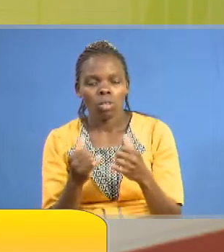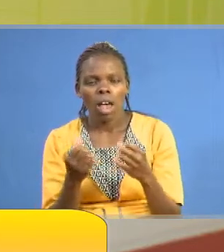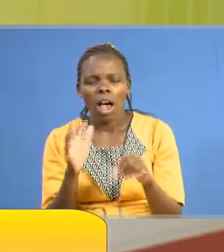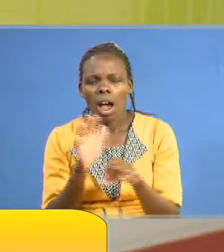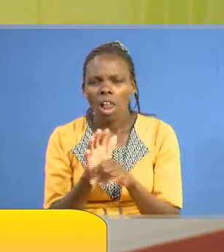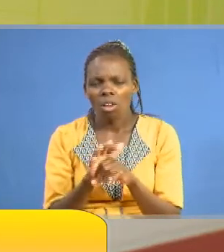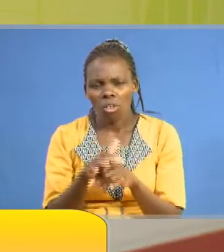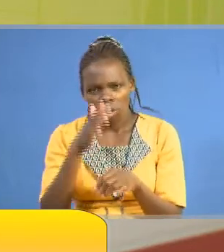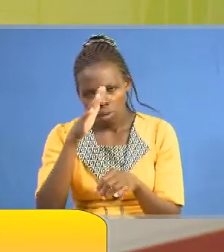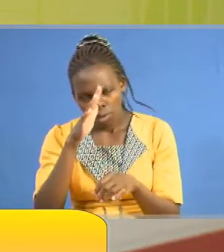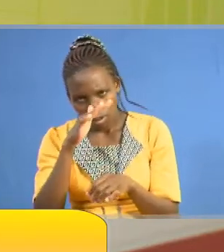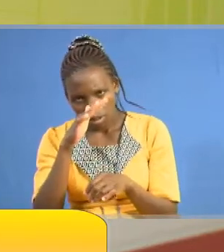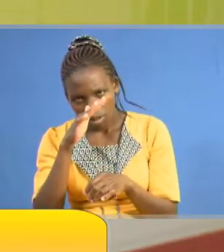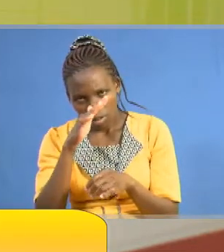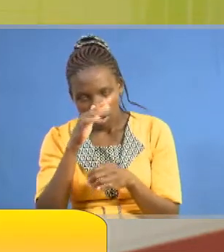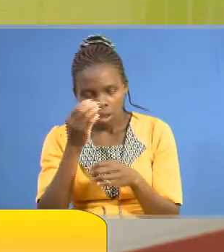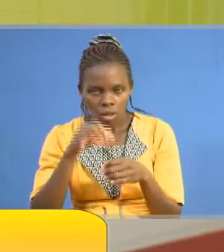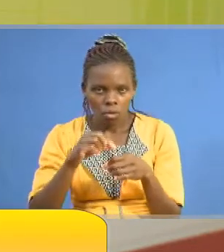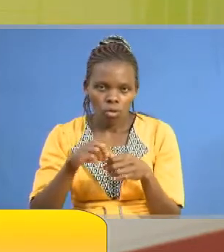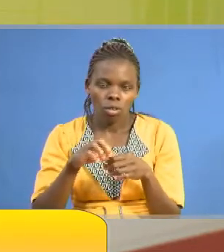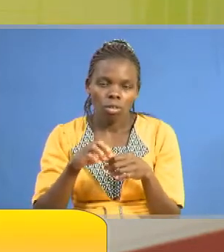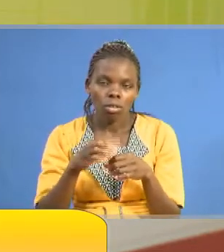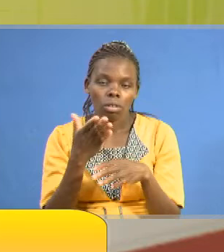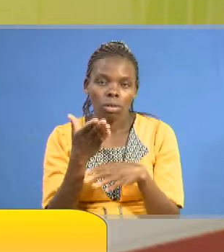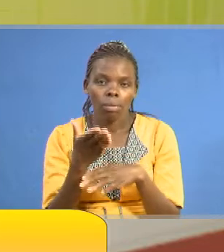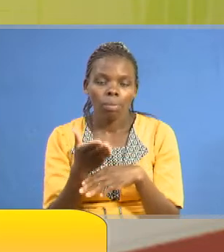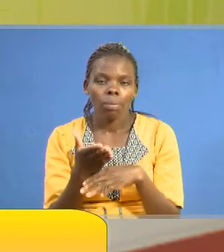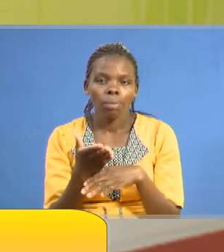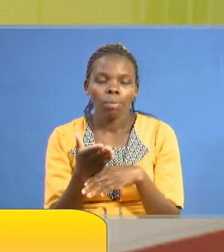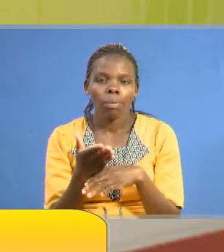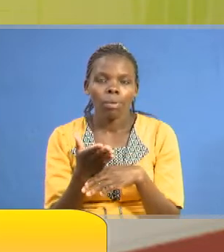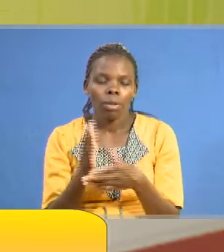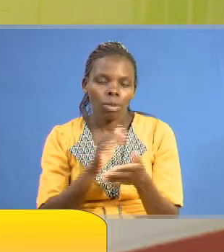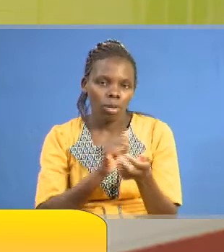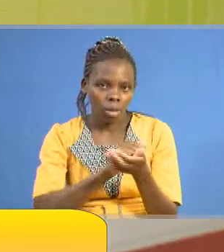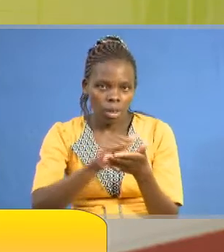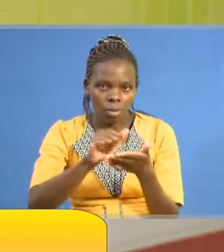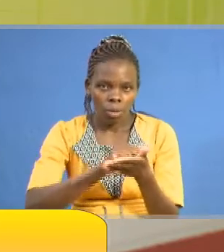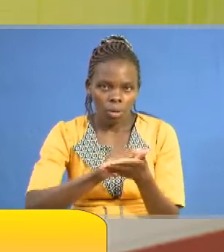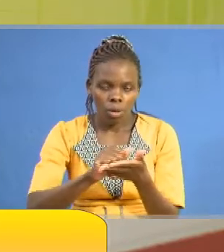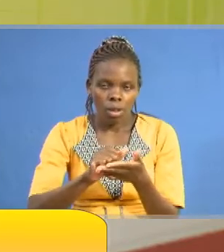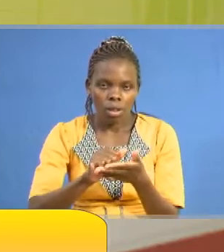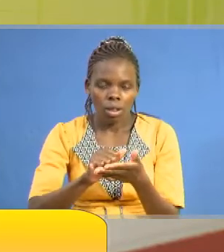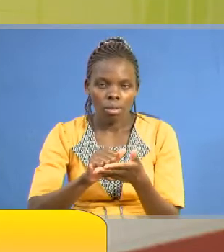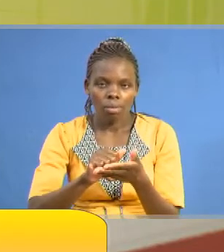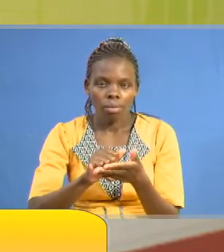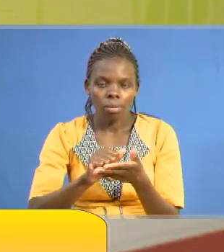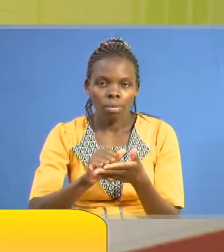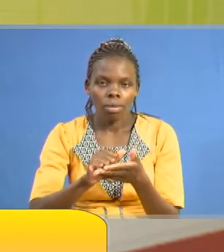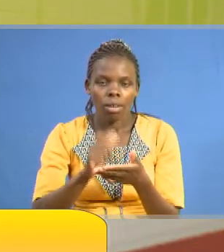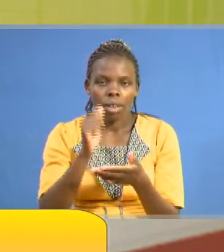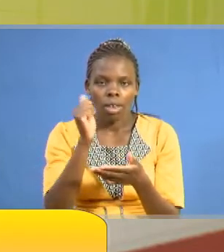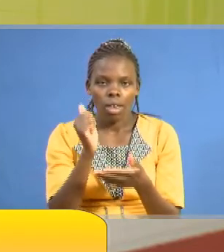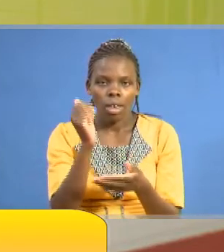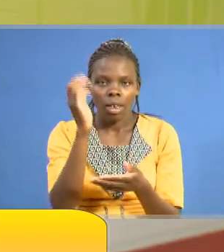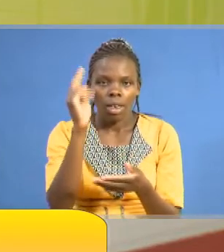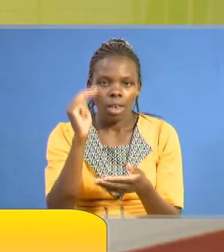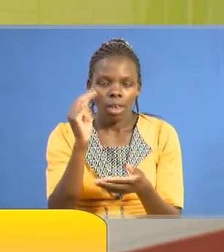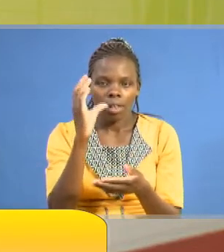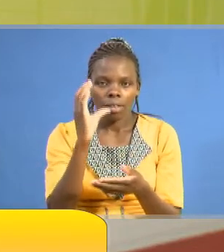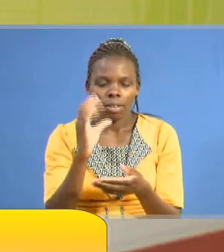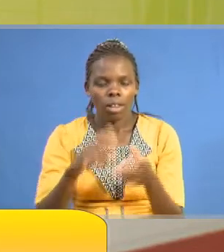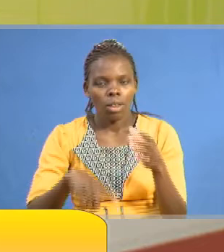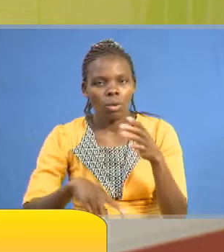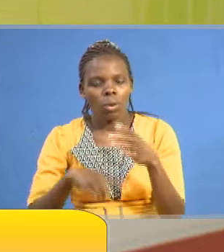mengi udanganyifu katika upigaji kura. Katika takwimu zilizochapishwa na tume hiyo mitandaoni, chama cha ANC kimeongoza